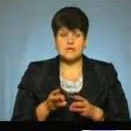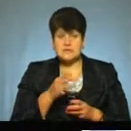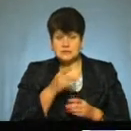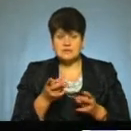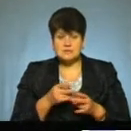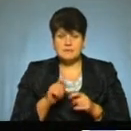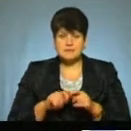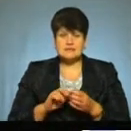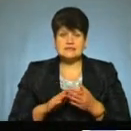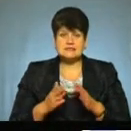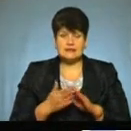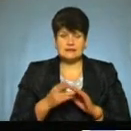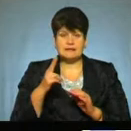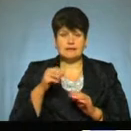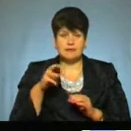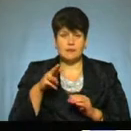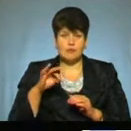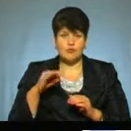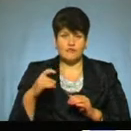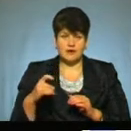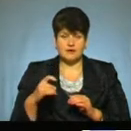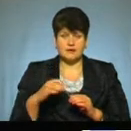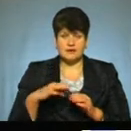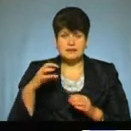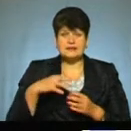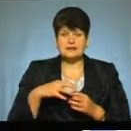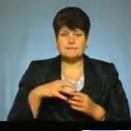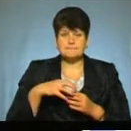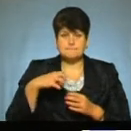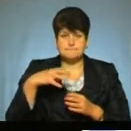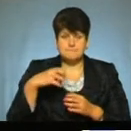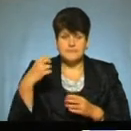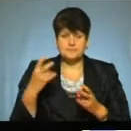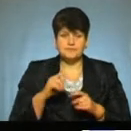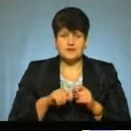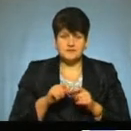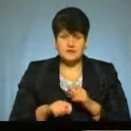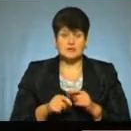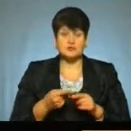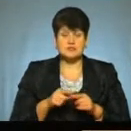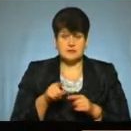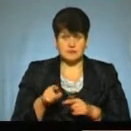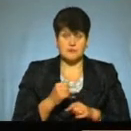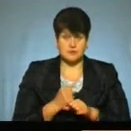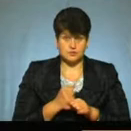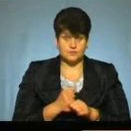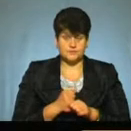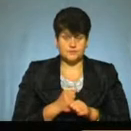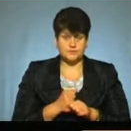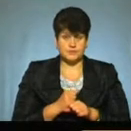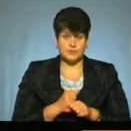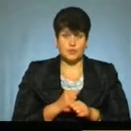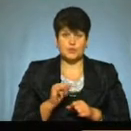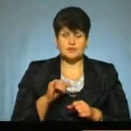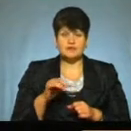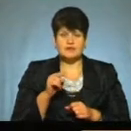перевірити стан димових каналів, потрібно перевірити вентиляцію. А коли ці прилади працюють, оці установки,